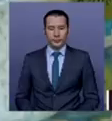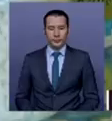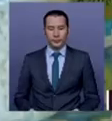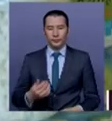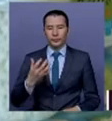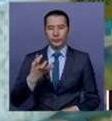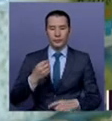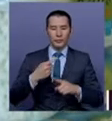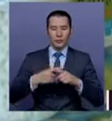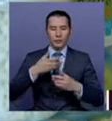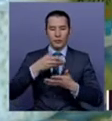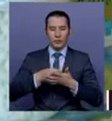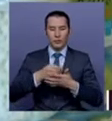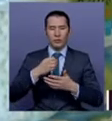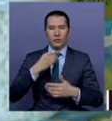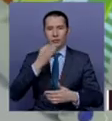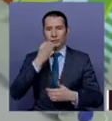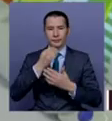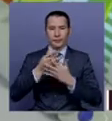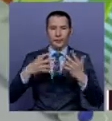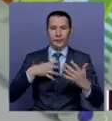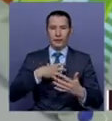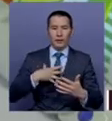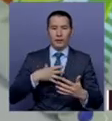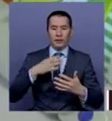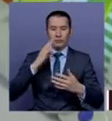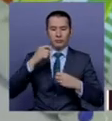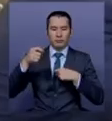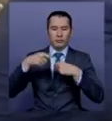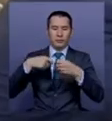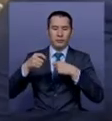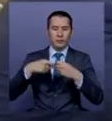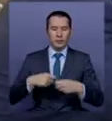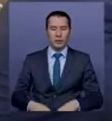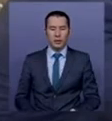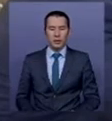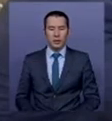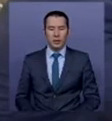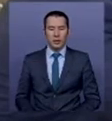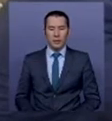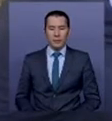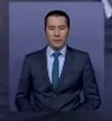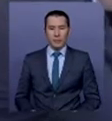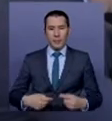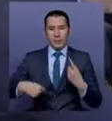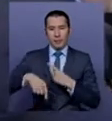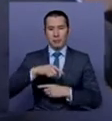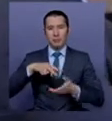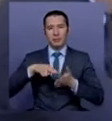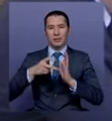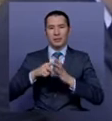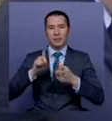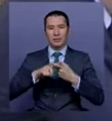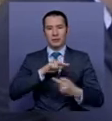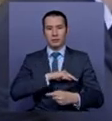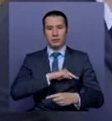және әлеуметтік маңызы бар өнімдердің импортын азайтады деп болжануда. Біз жұмыспен қамту жол картасы